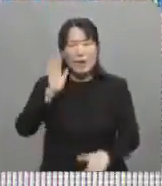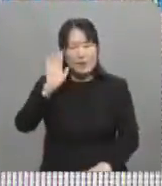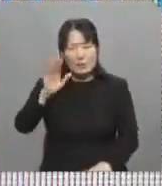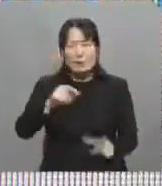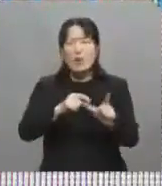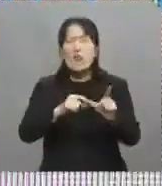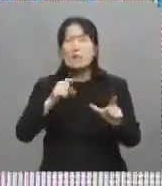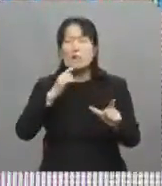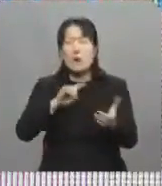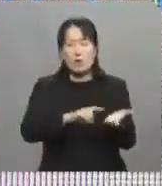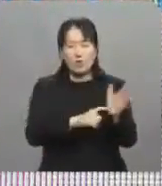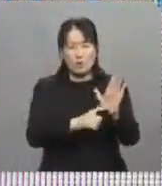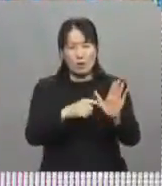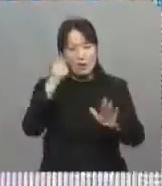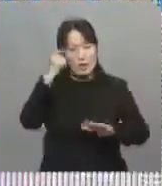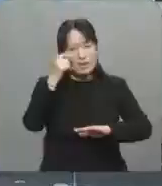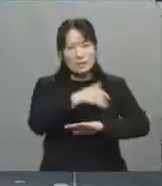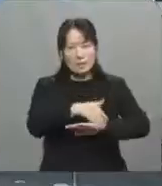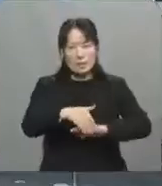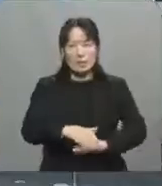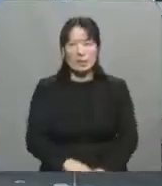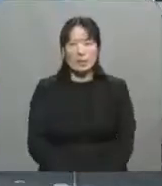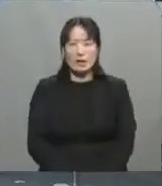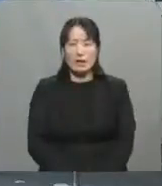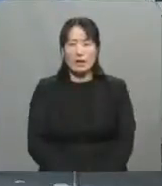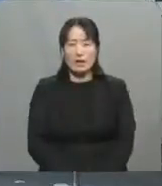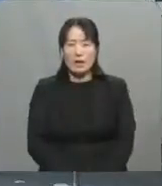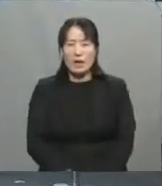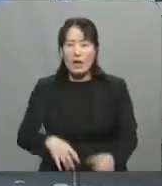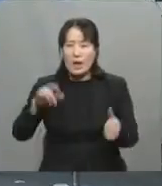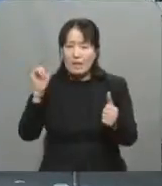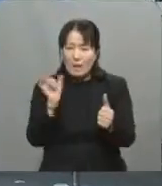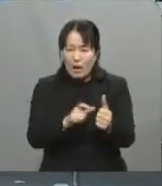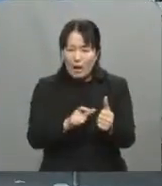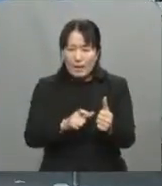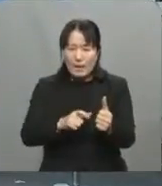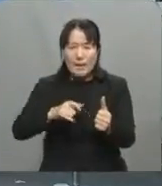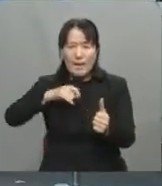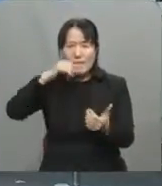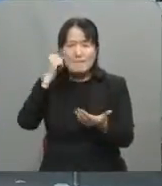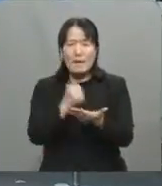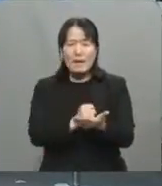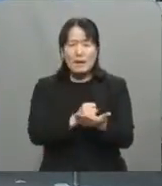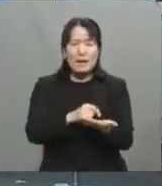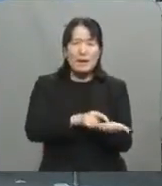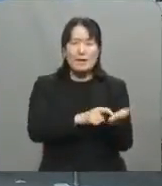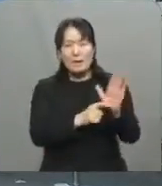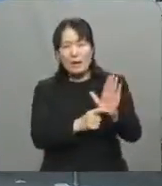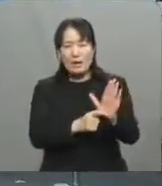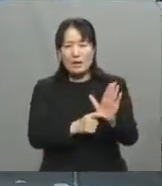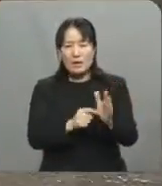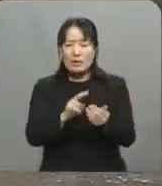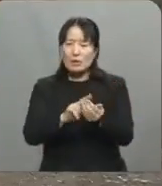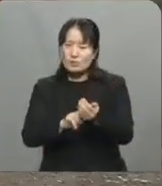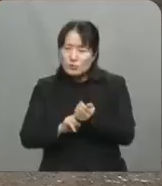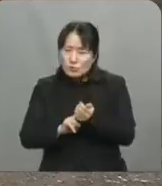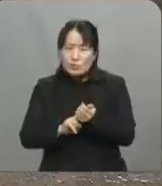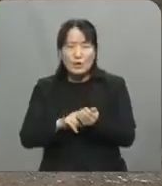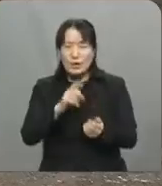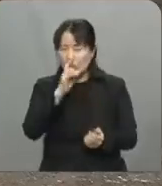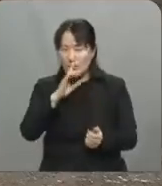밝힙니다. 확진이 이제 낙인이 되고 이럴 것들이 두려워서 숨으면 안 되기